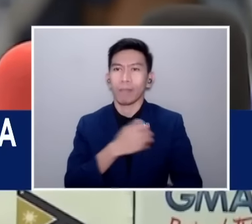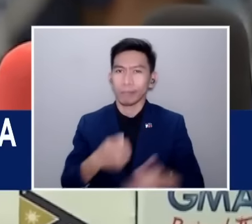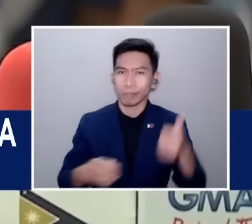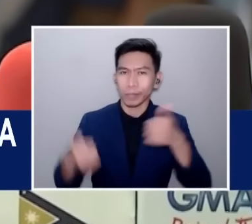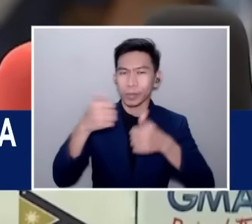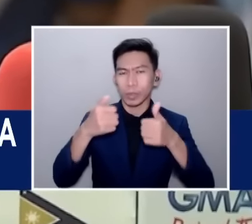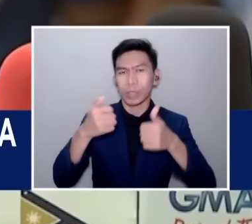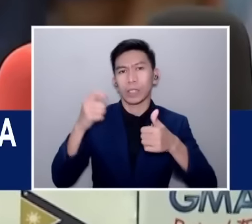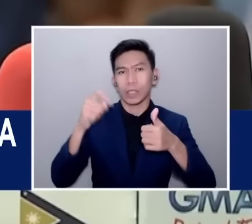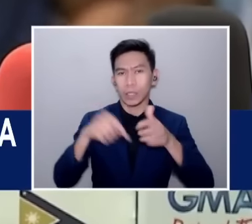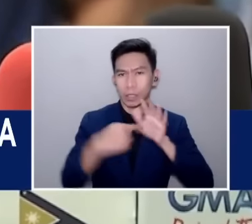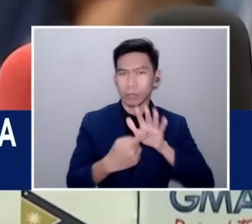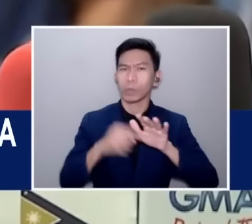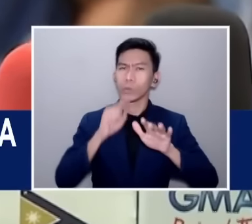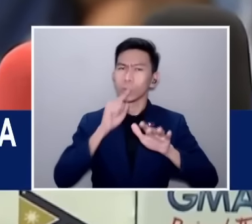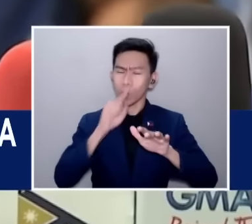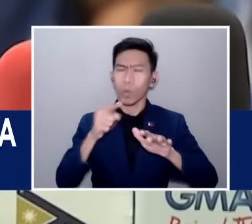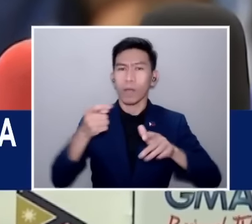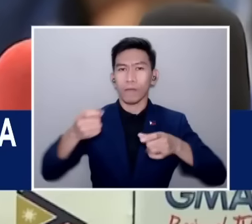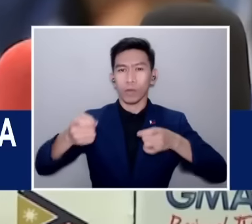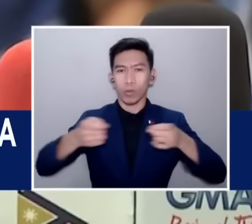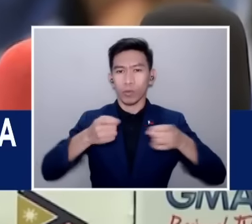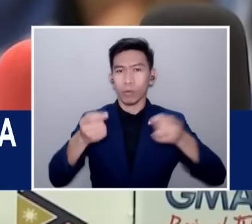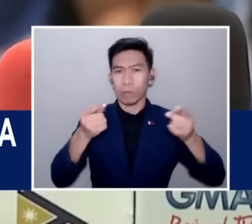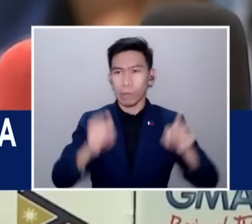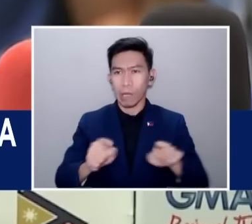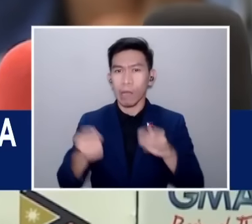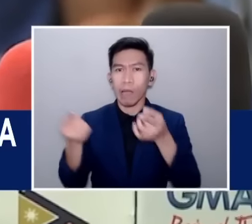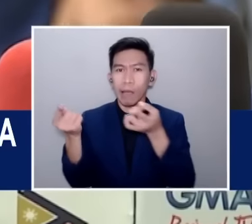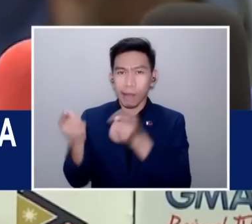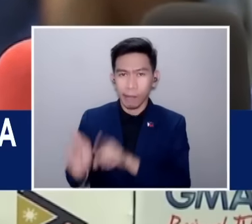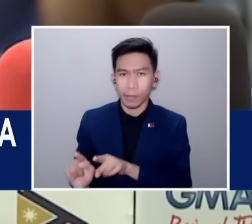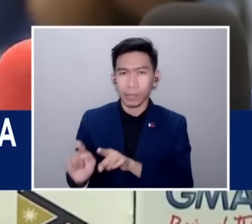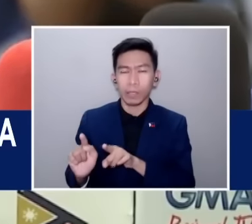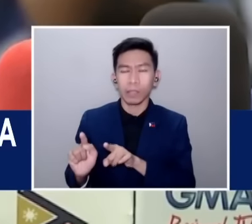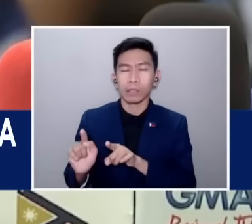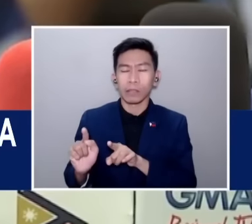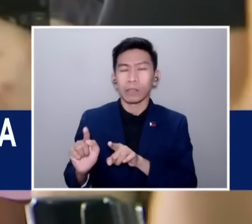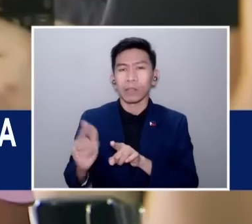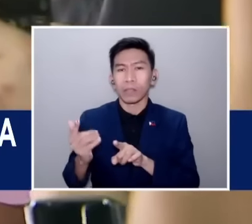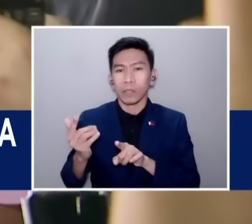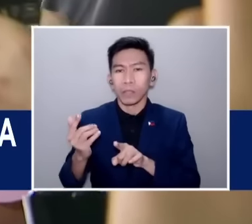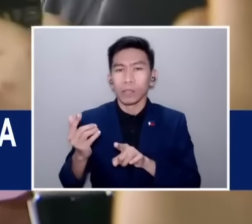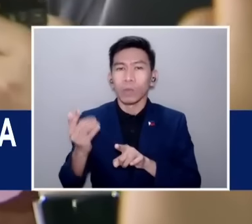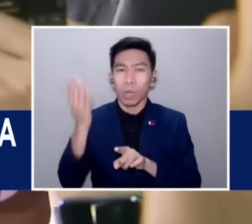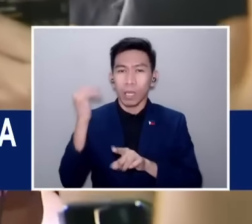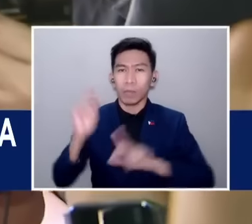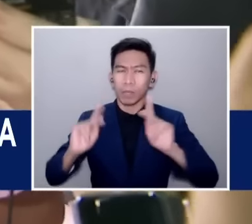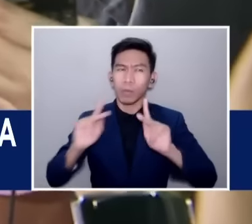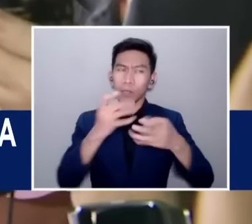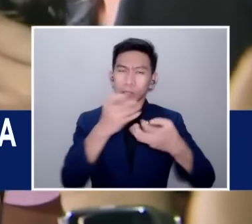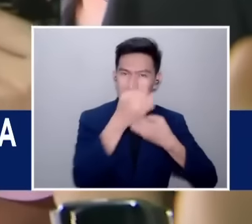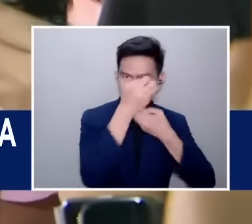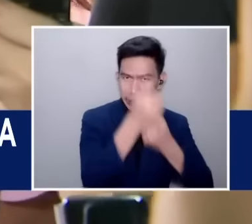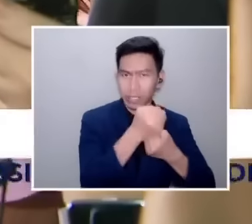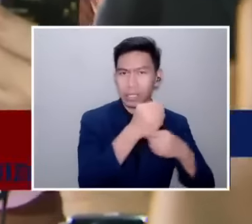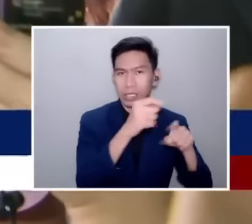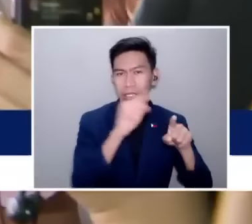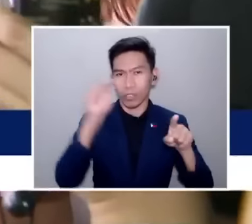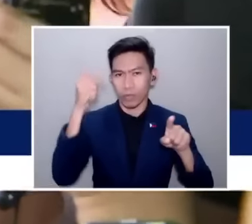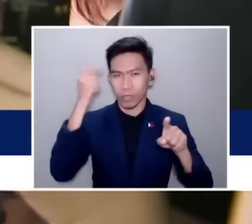nangyayari. Kasi dito naman nakasalala yung pagtitiwala ng tao sa pamahalaan. We expect more